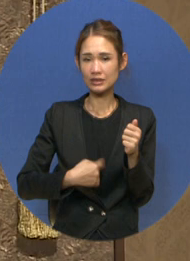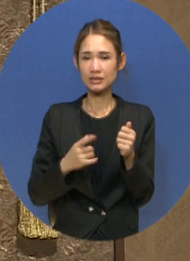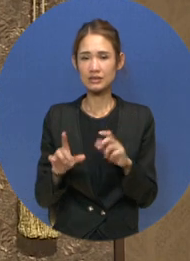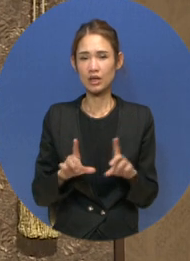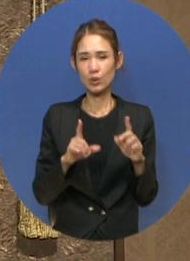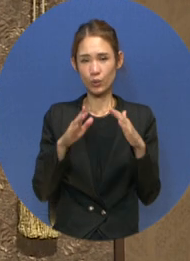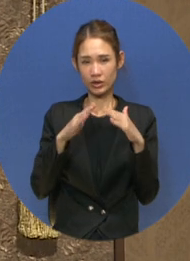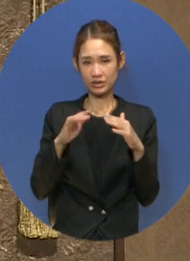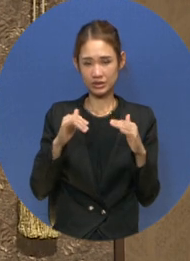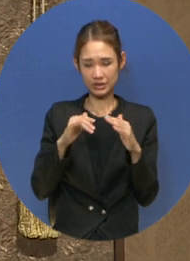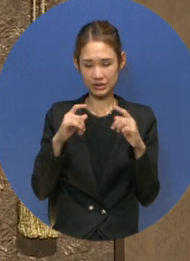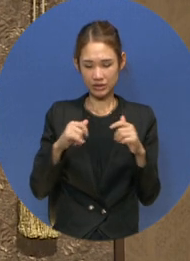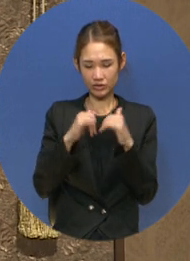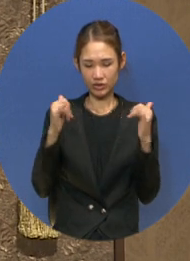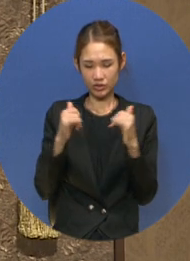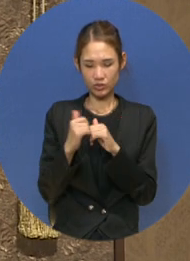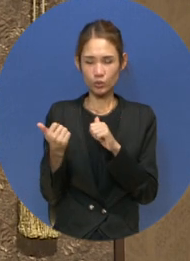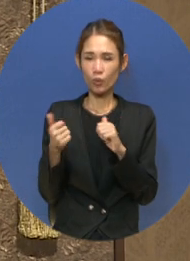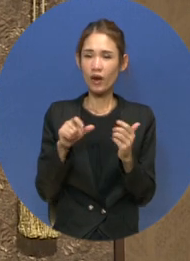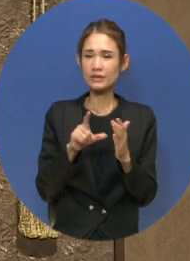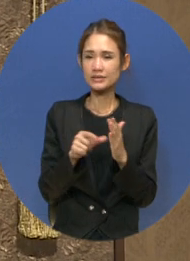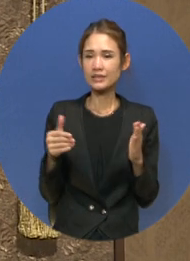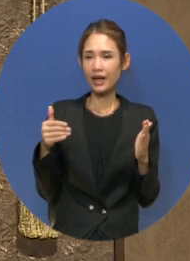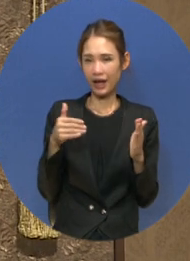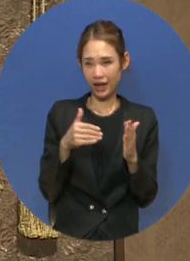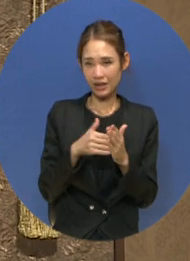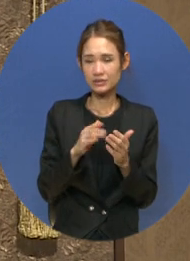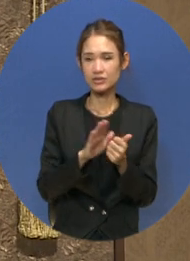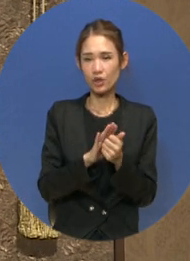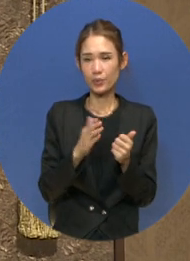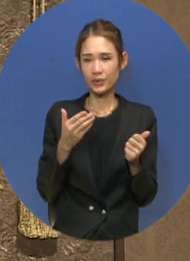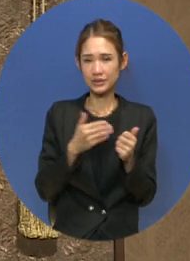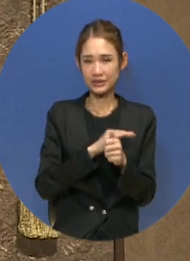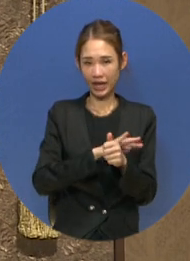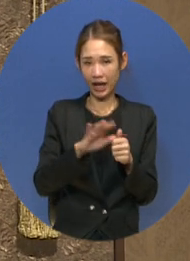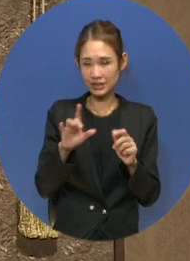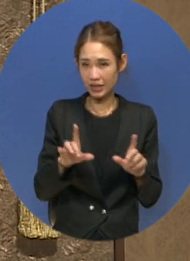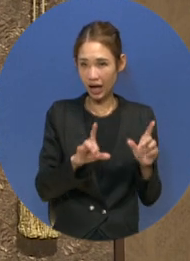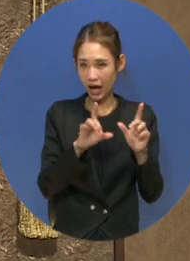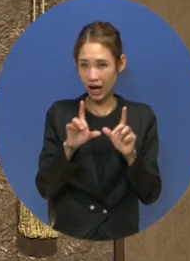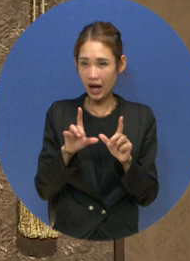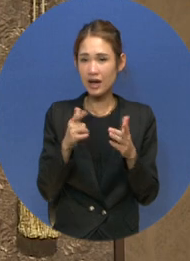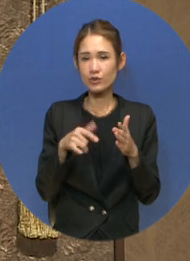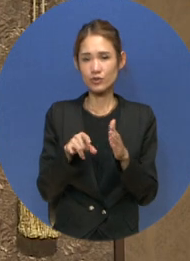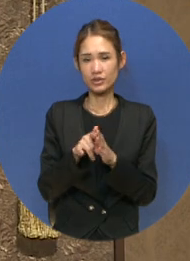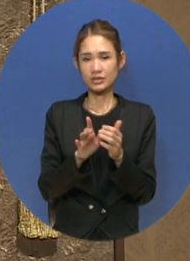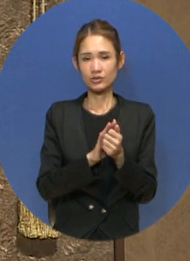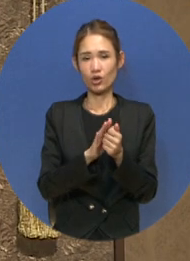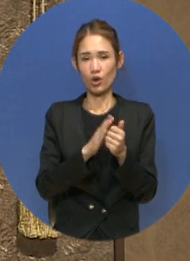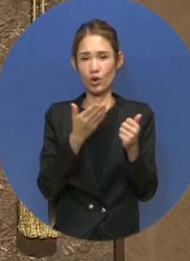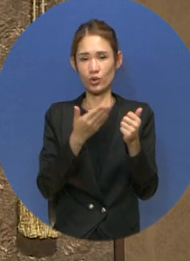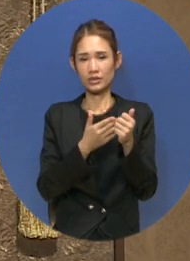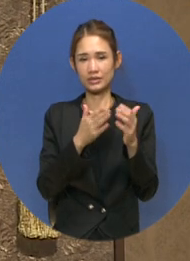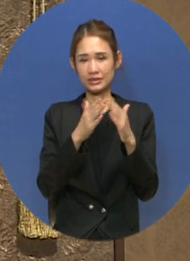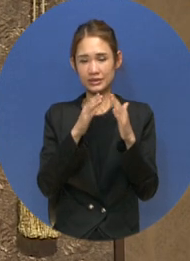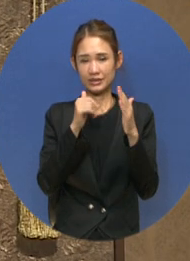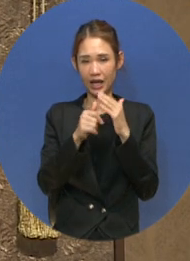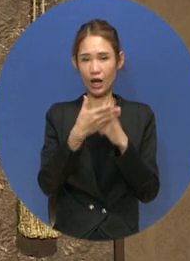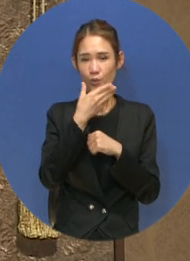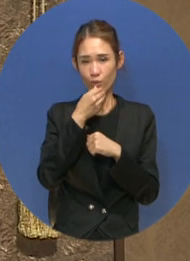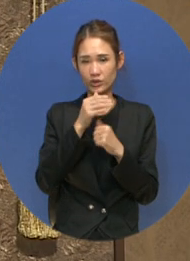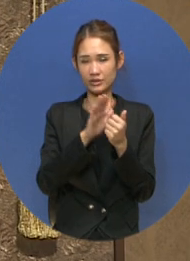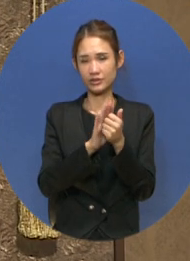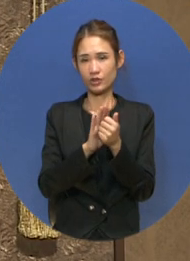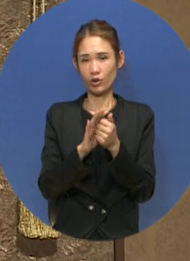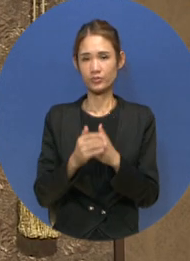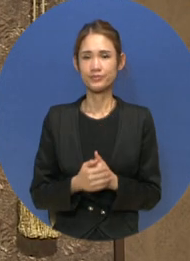있는 지역사회에서 돌아가실 때까지 서비스를 받고 잘 살 수 있도록 하는 그러한 서비스를 재가복지 서비스라고 이해할